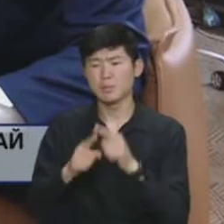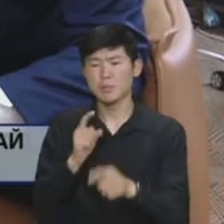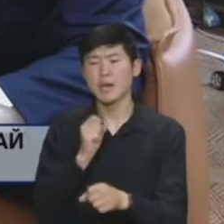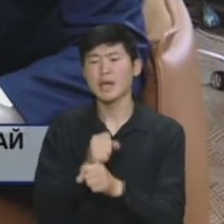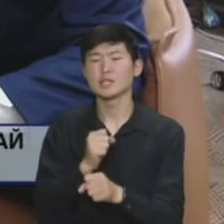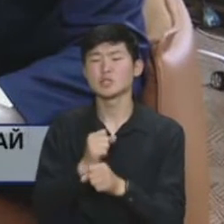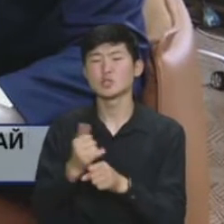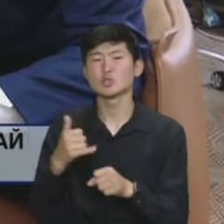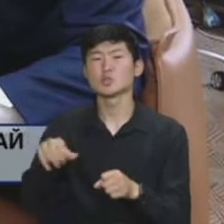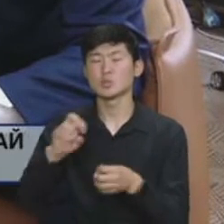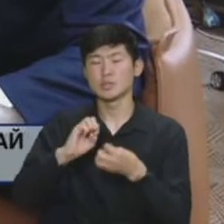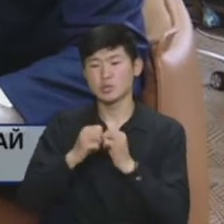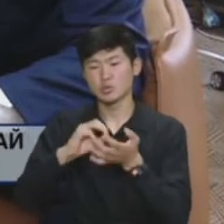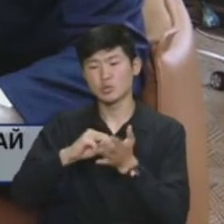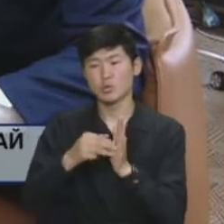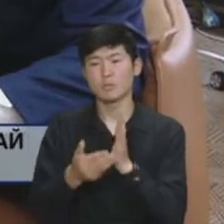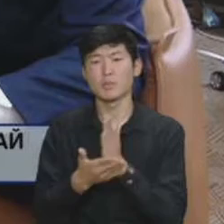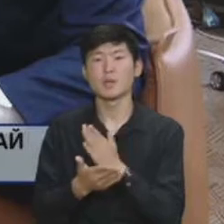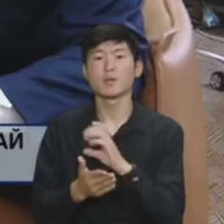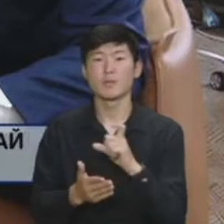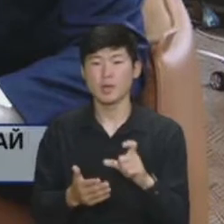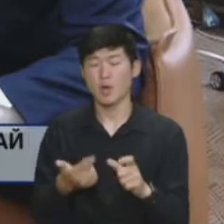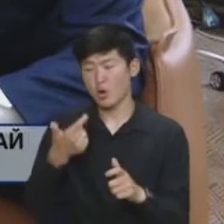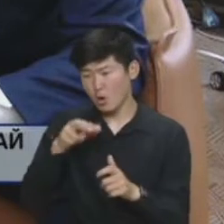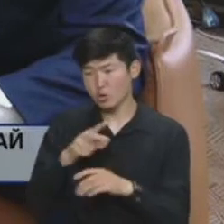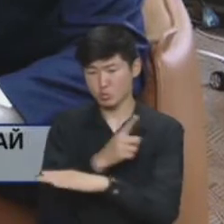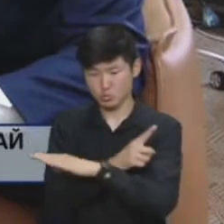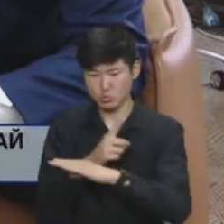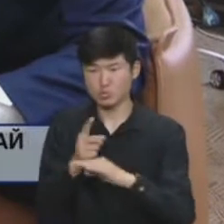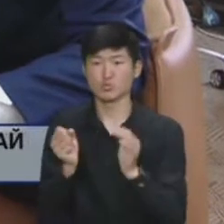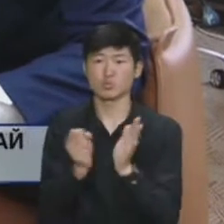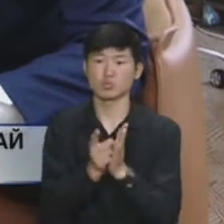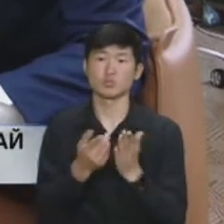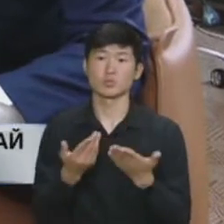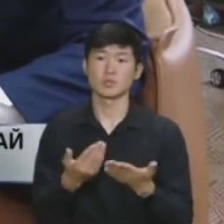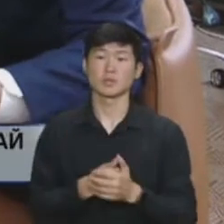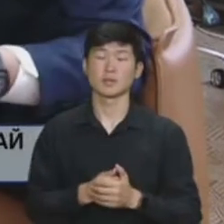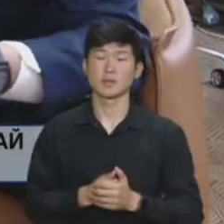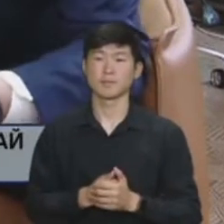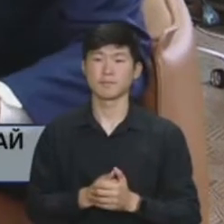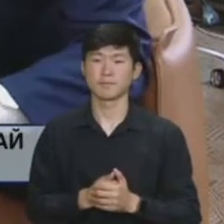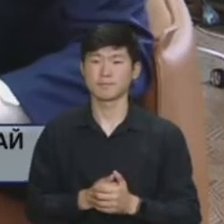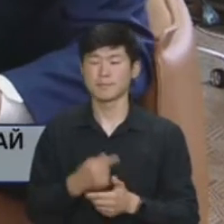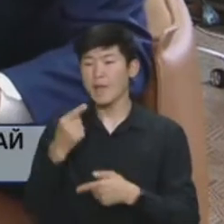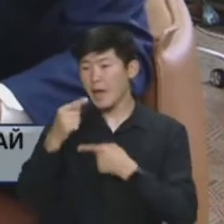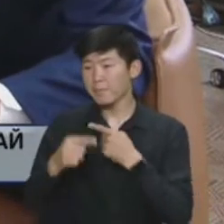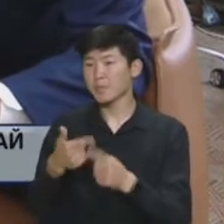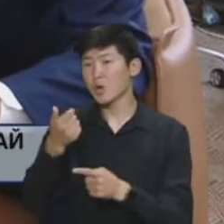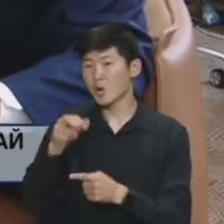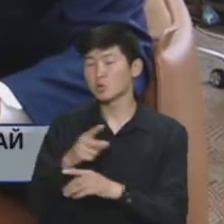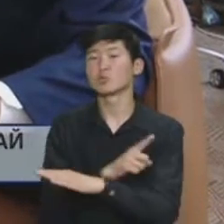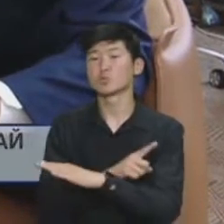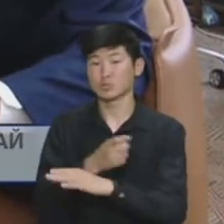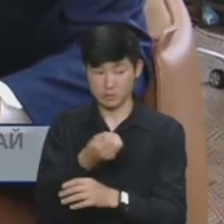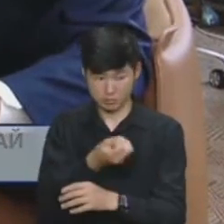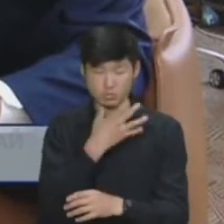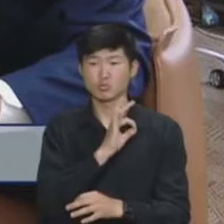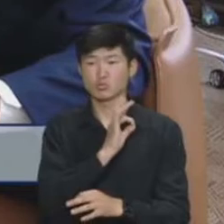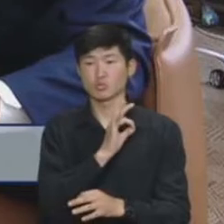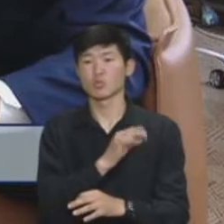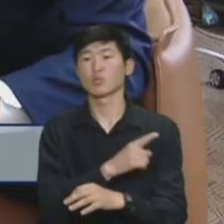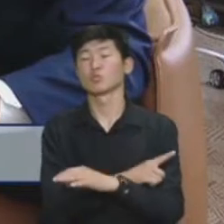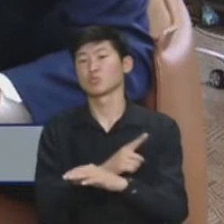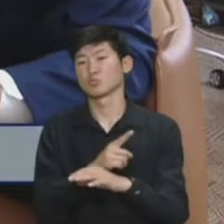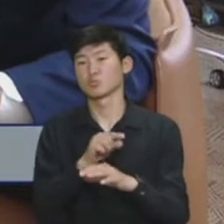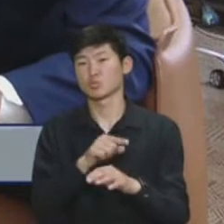процессын ямар ямар ажлууд одоо хийгдэхэр төлөвлөгдөж байна. Гол нь үр дүн чухал шүү дээ тийм ээ. Хамгийн гол нь үр дүн чухал. Хамгийн гол нь үр дүн таны хэлж